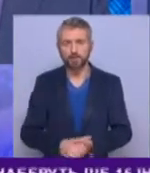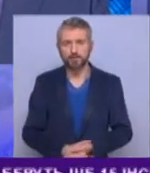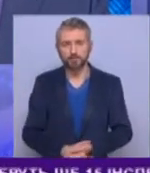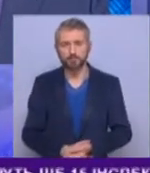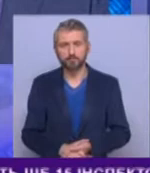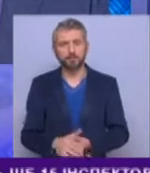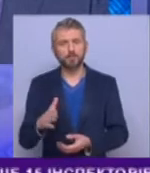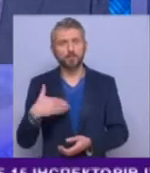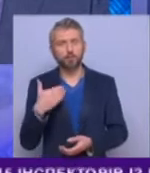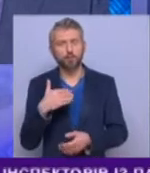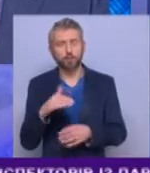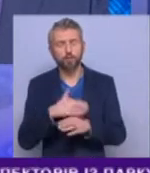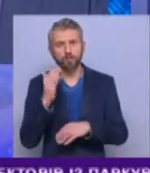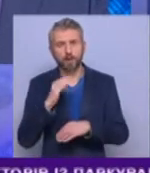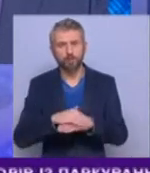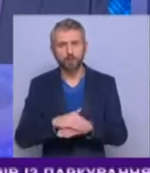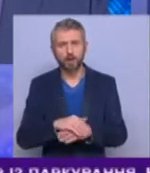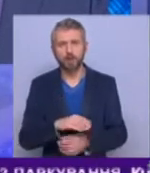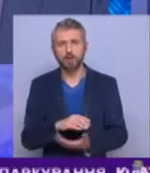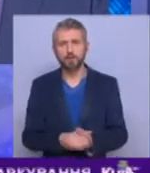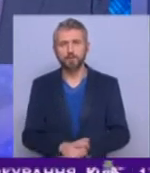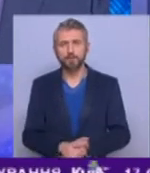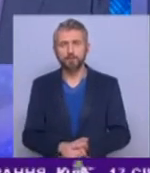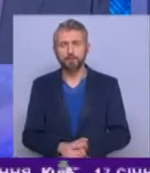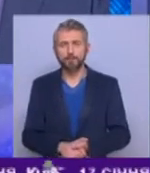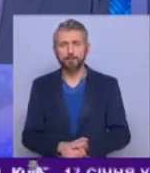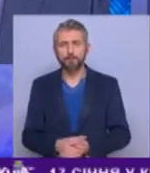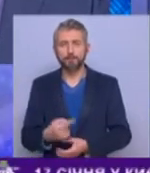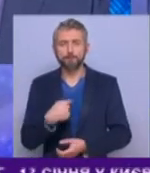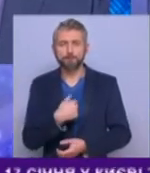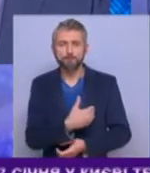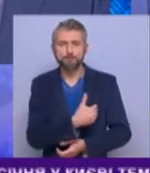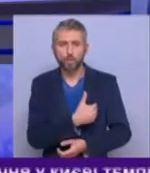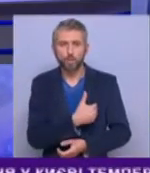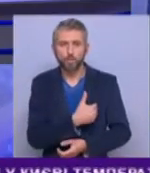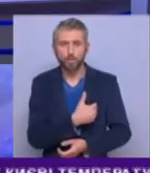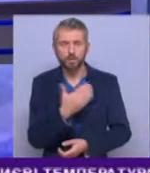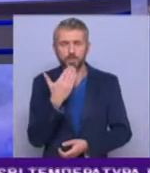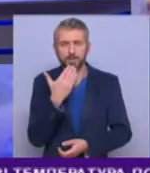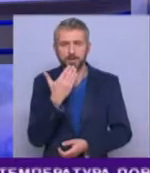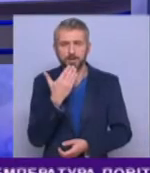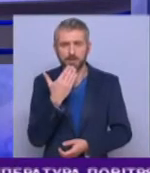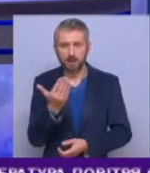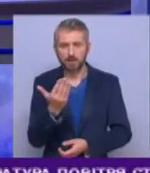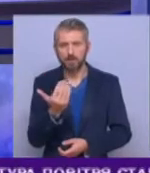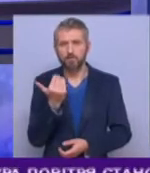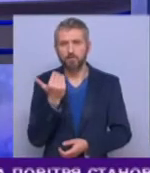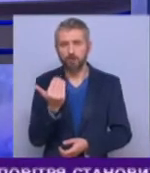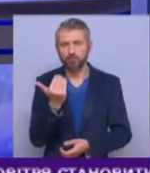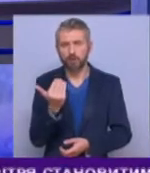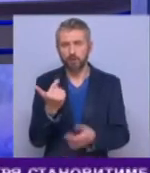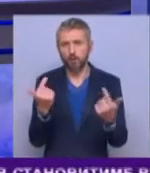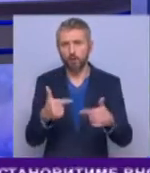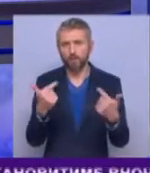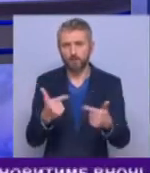Доброго вечора. Добрий вечір. Миколаївна, Київ. Дуже приємно. Я хочу запитати ваших